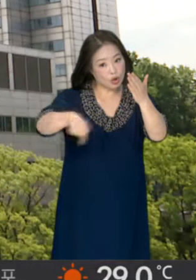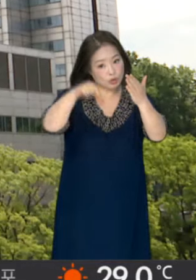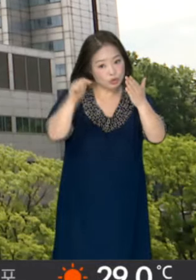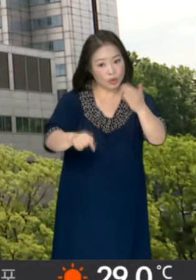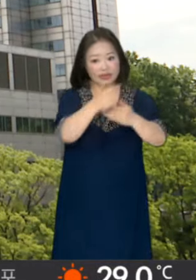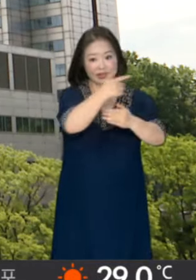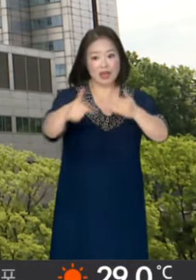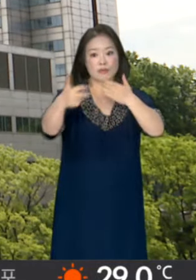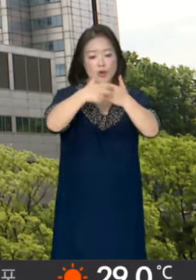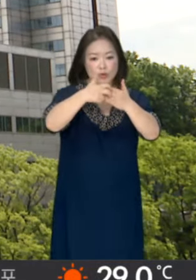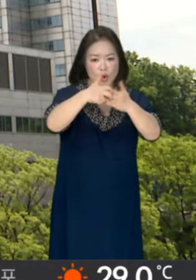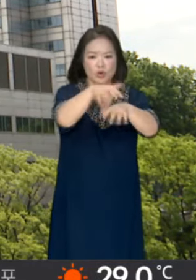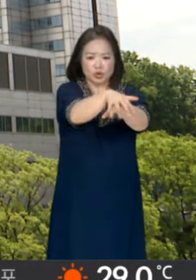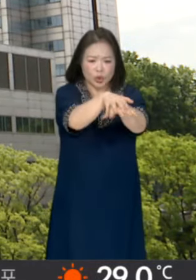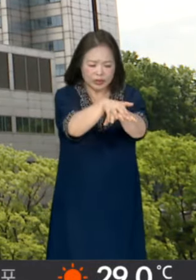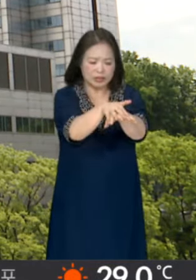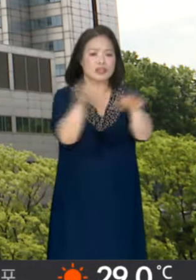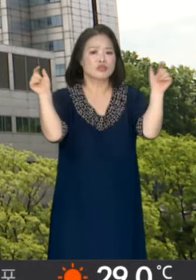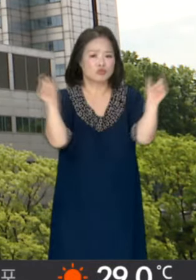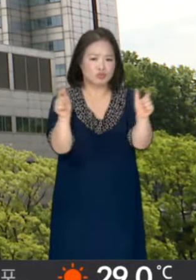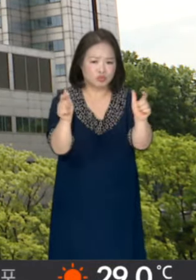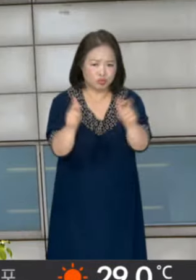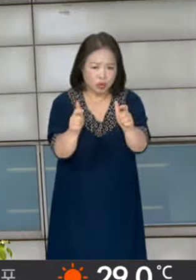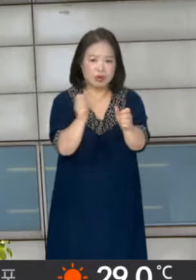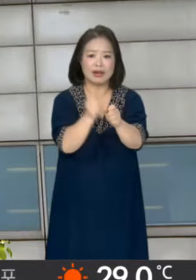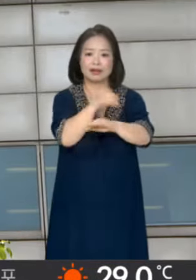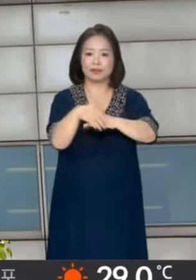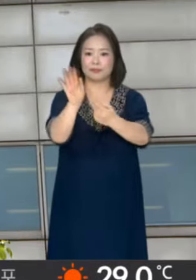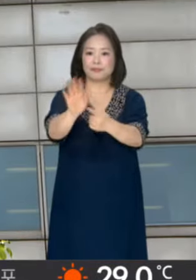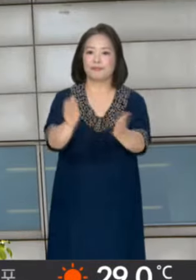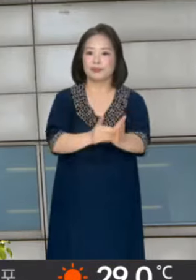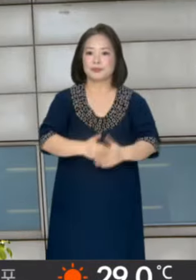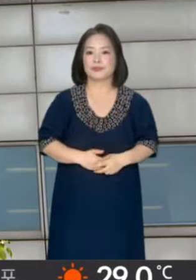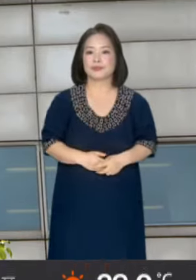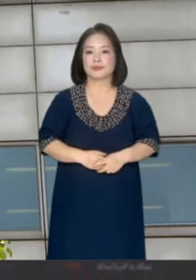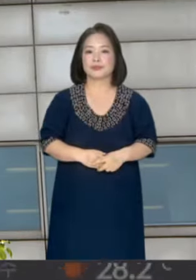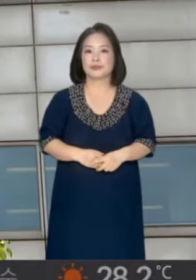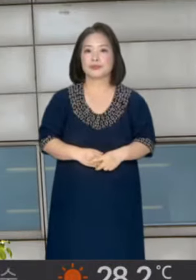구조 전환을 위한 시범 사업에 착수할 것이라고 밝혔습니다